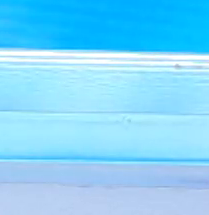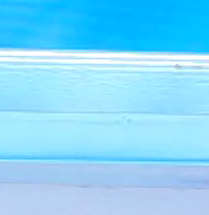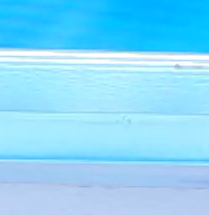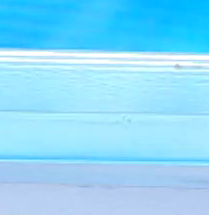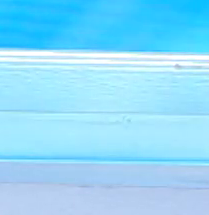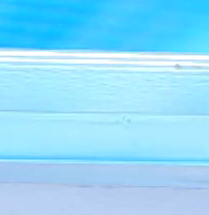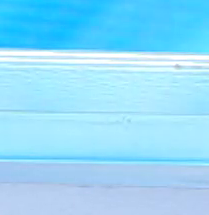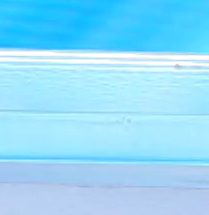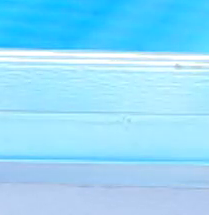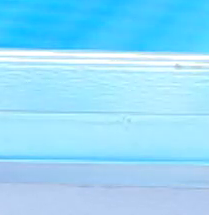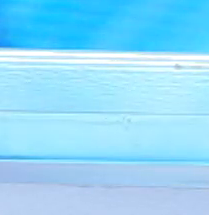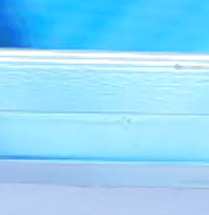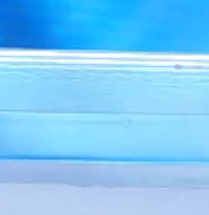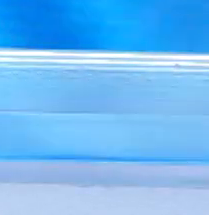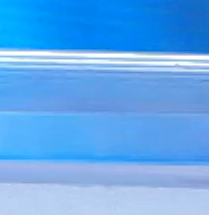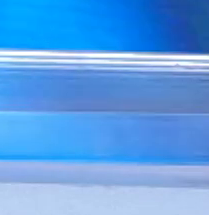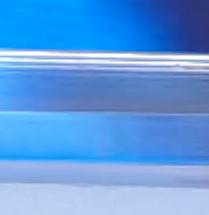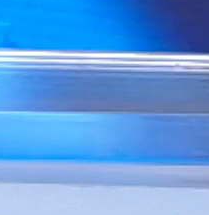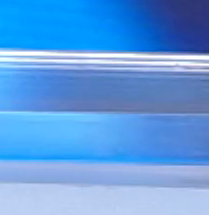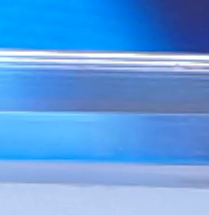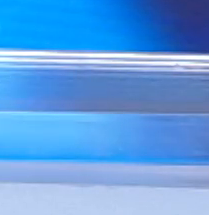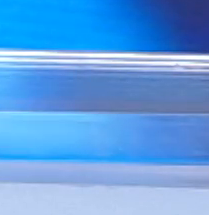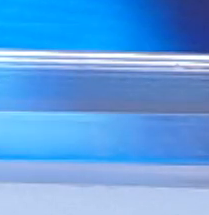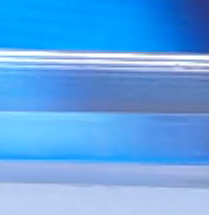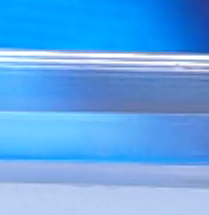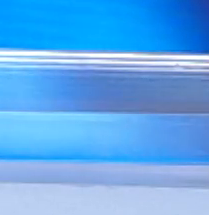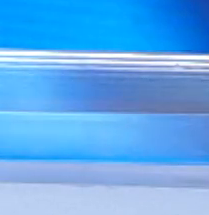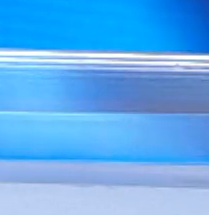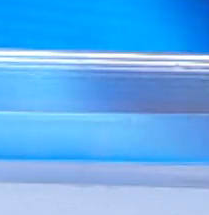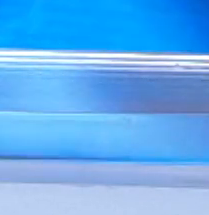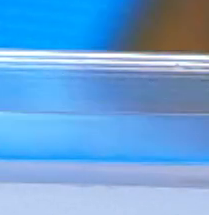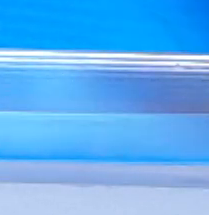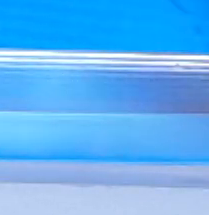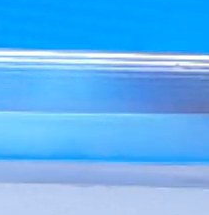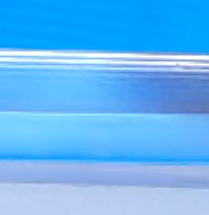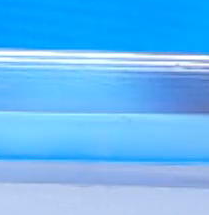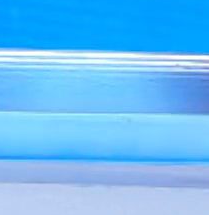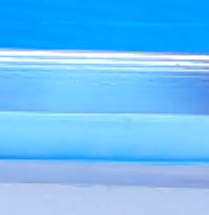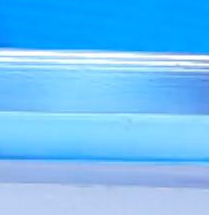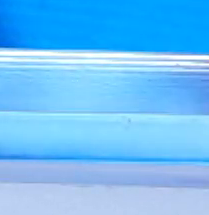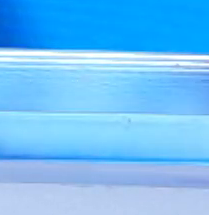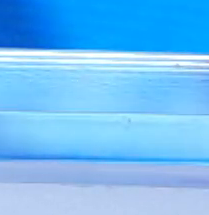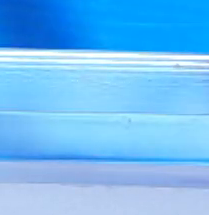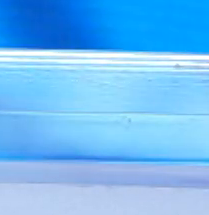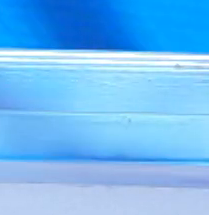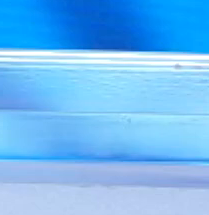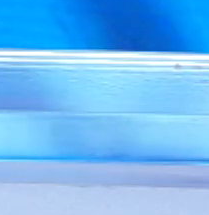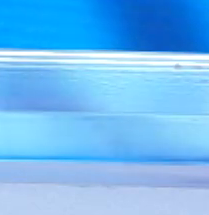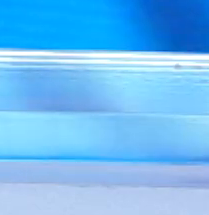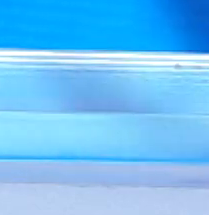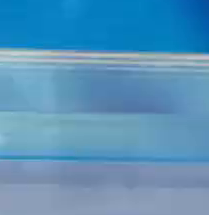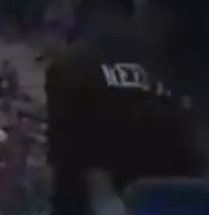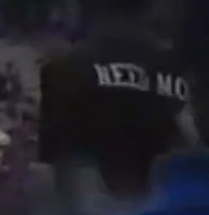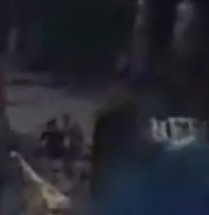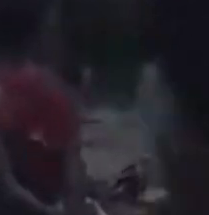Banjir dipicu luapan sungai yang menerjang sejumlah jembatan dan rumah hingga memutus akses jalan antar desa.